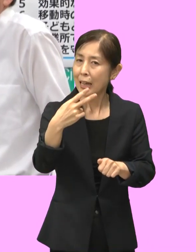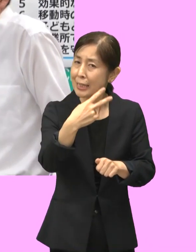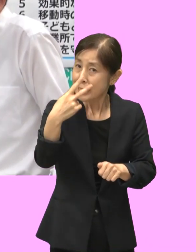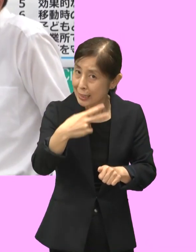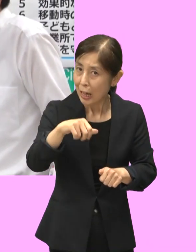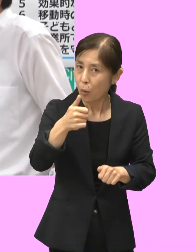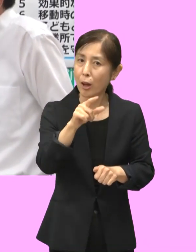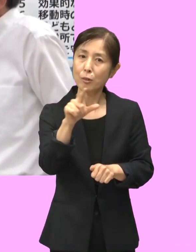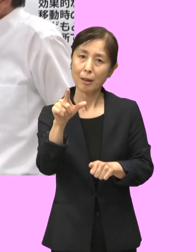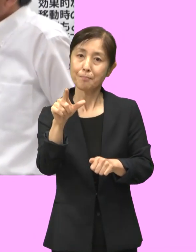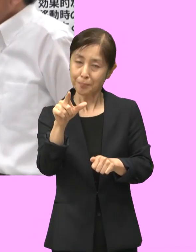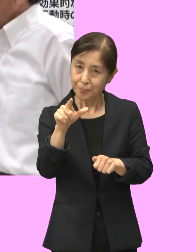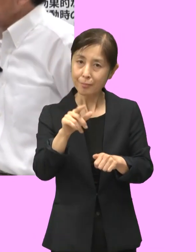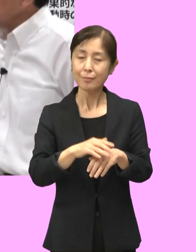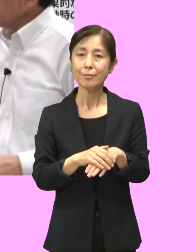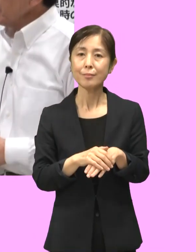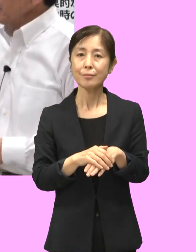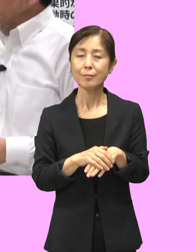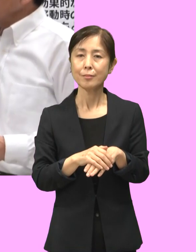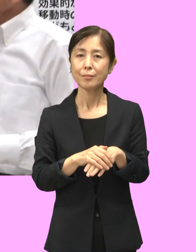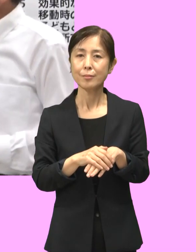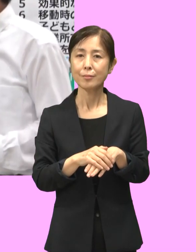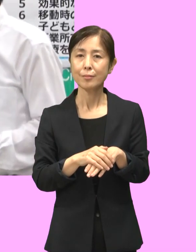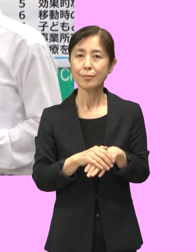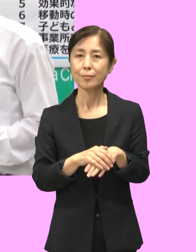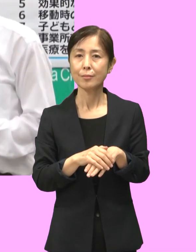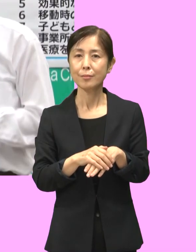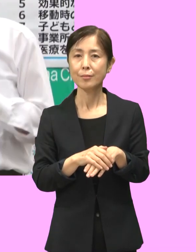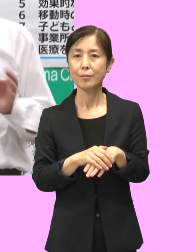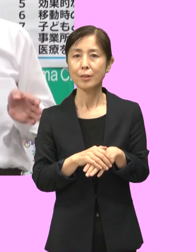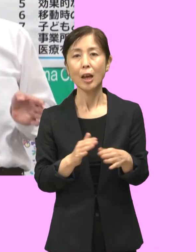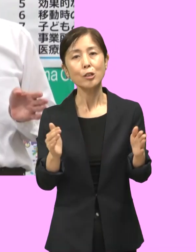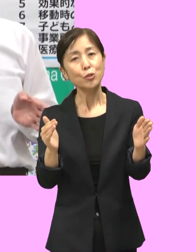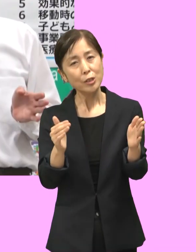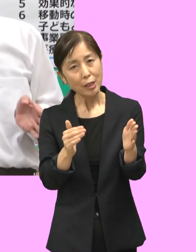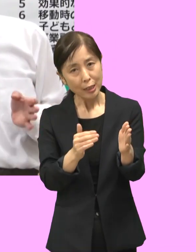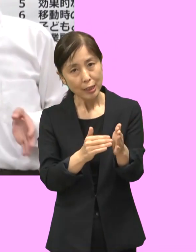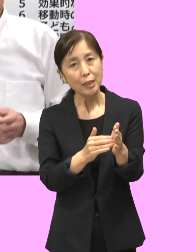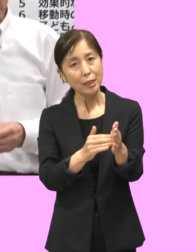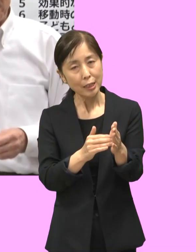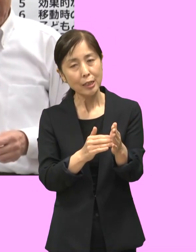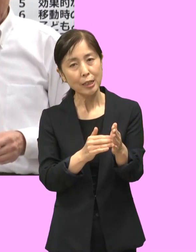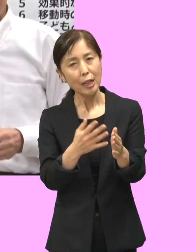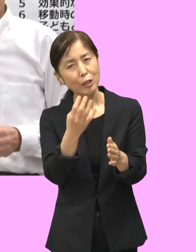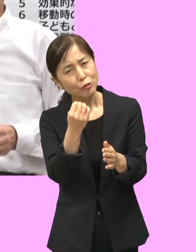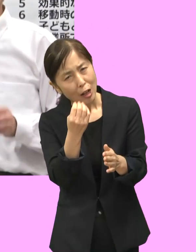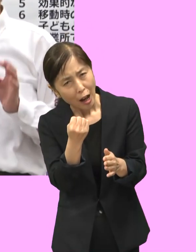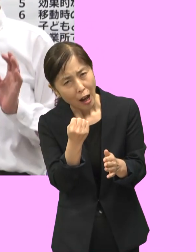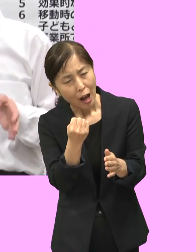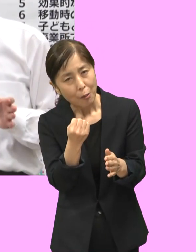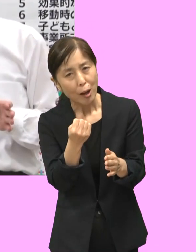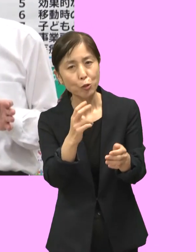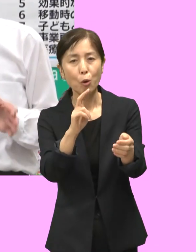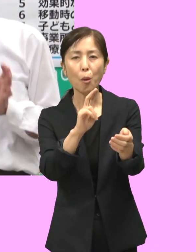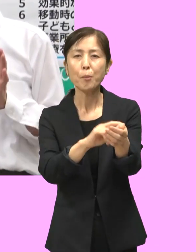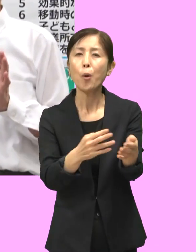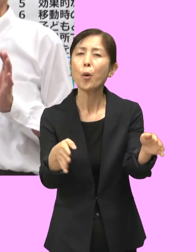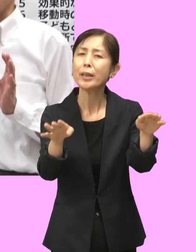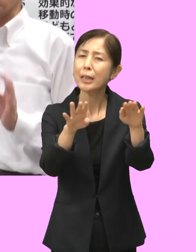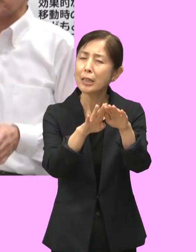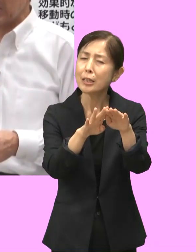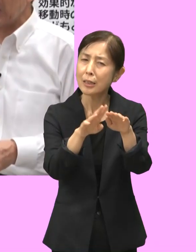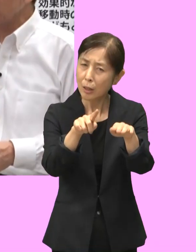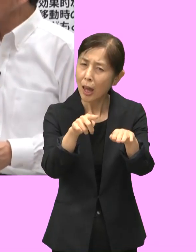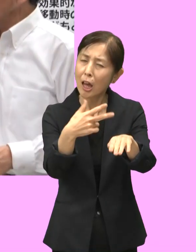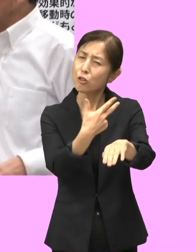を助成いたします。で最終的にいくらになるかはその医療機関の料金設定